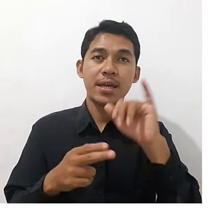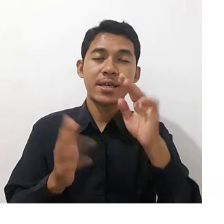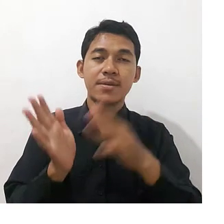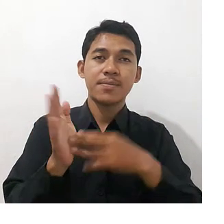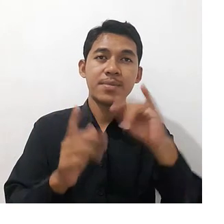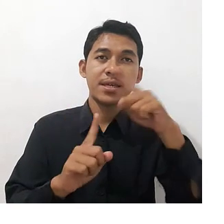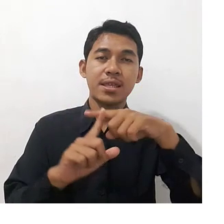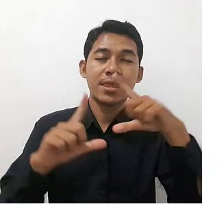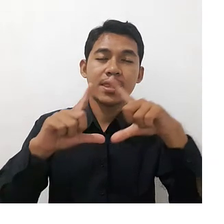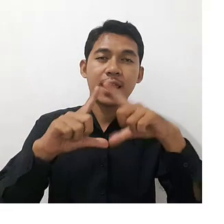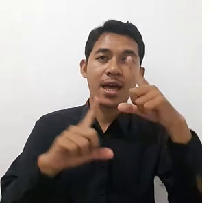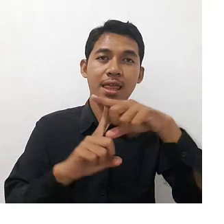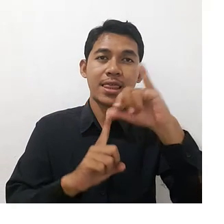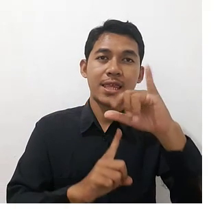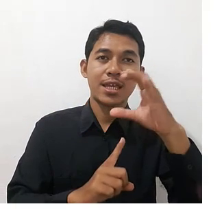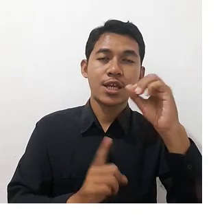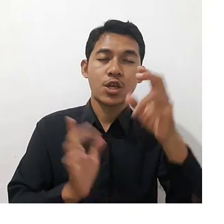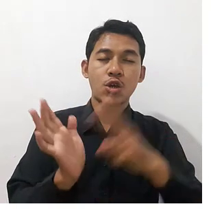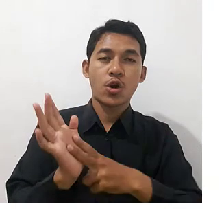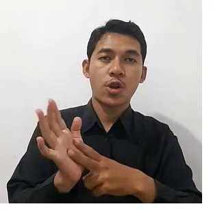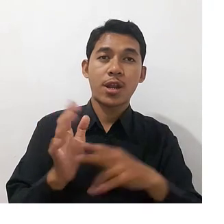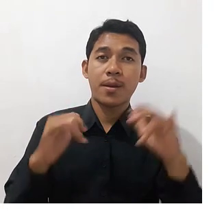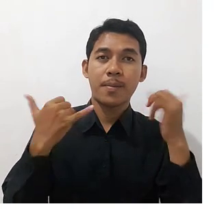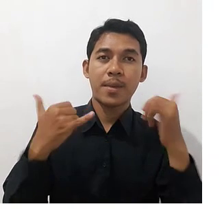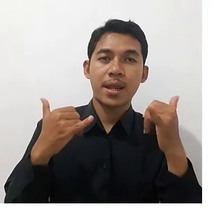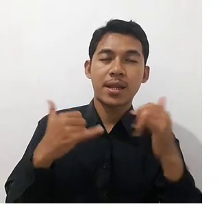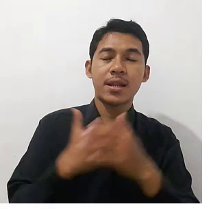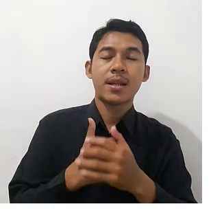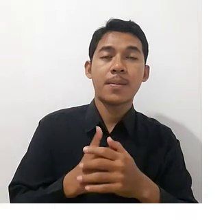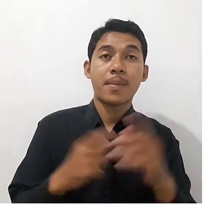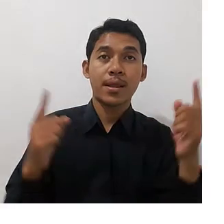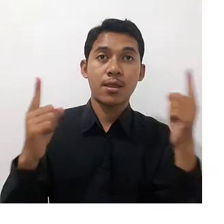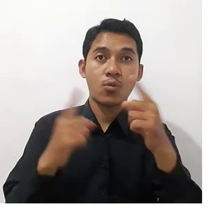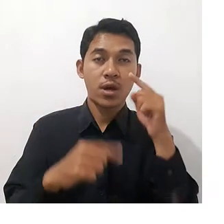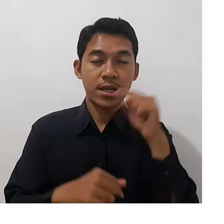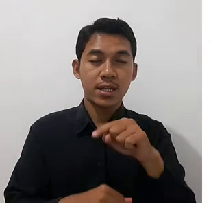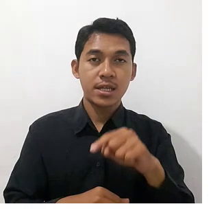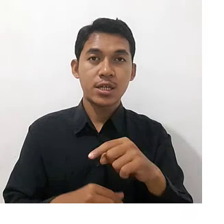oke. Itu tugasnya untuk pertemuan kali ini.